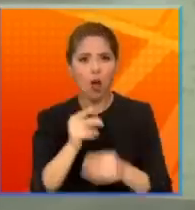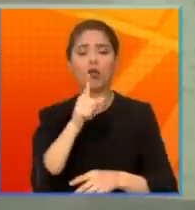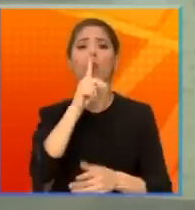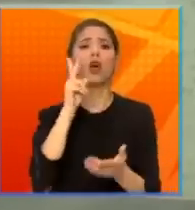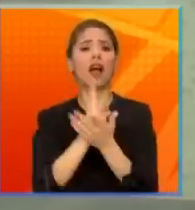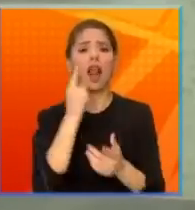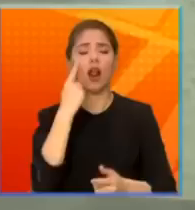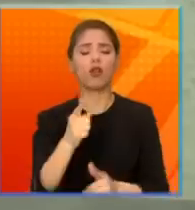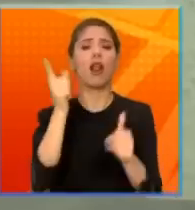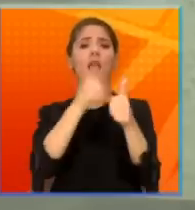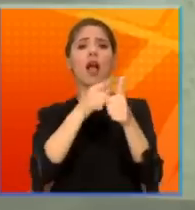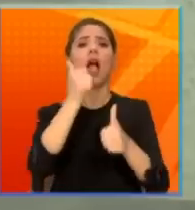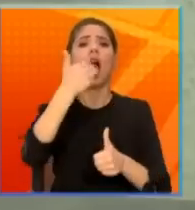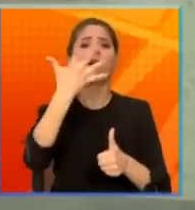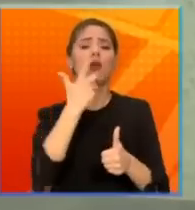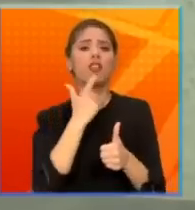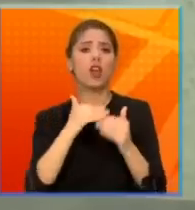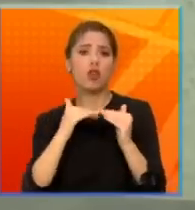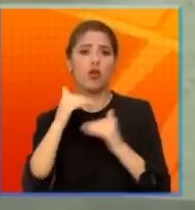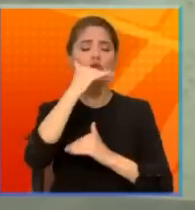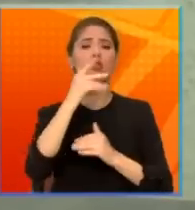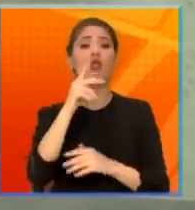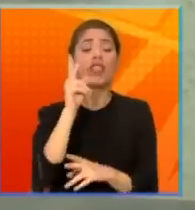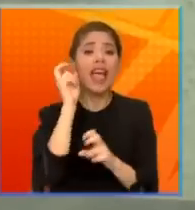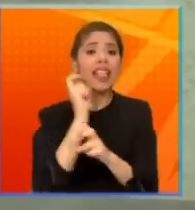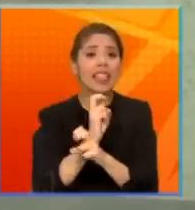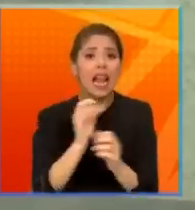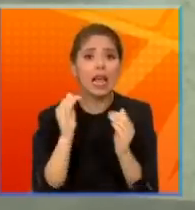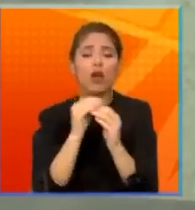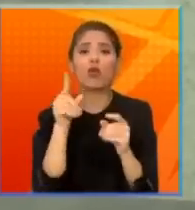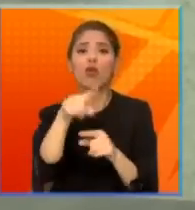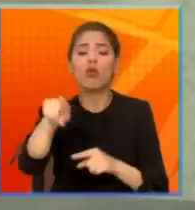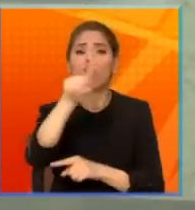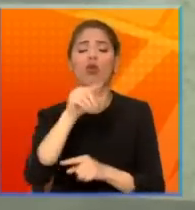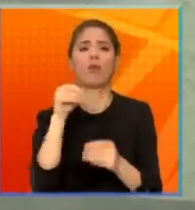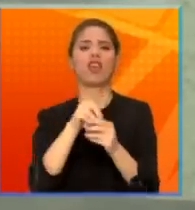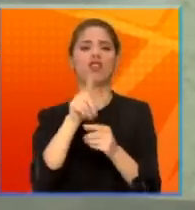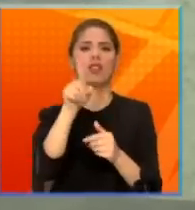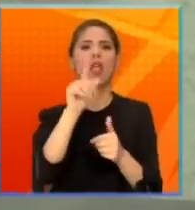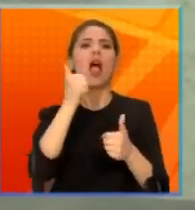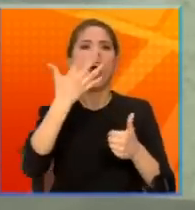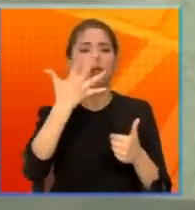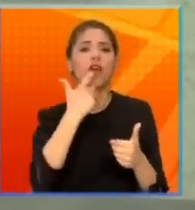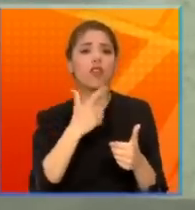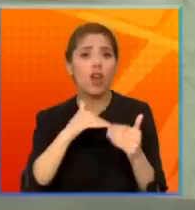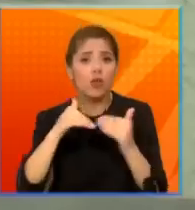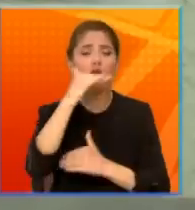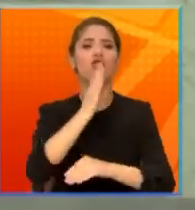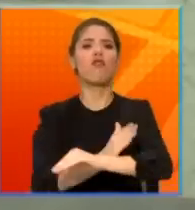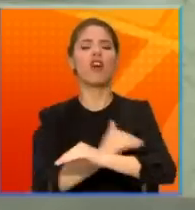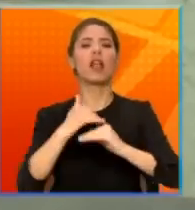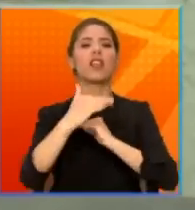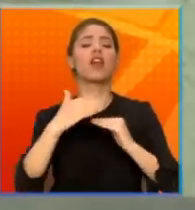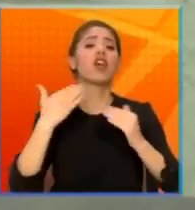Genelgelerden ilki 65 yaşın üstündekilerle yani risk grubundakilerle ilgiliydi. 65 yaş üstü